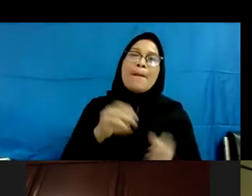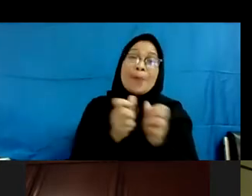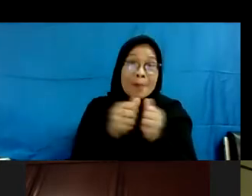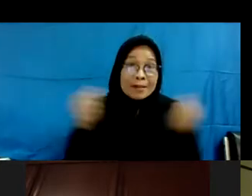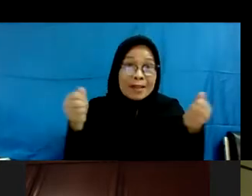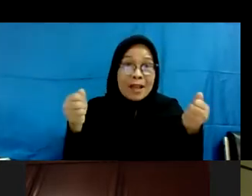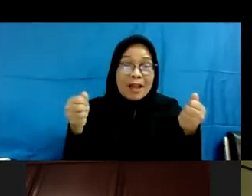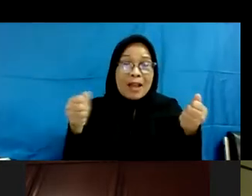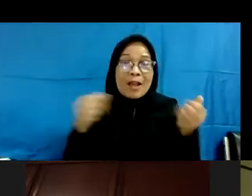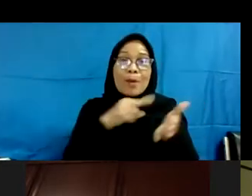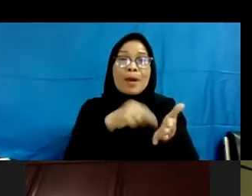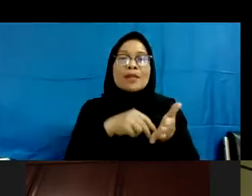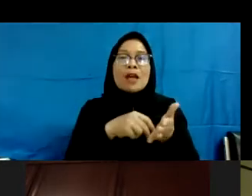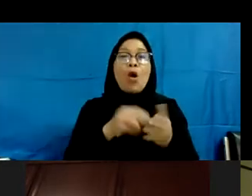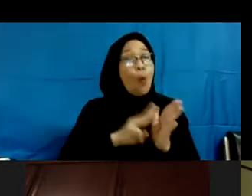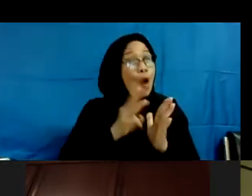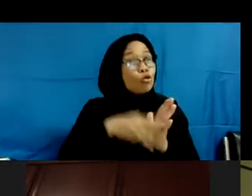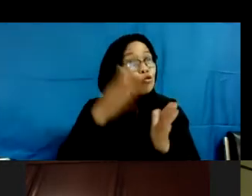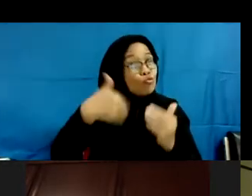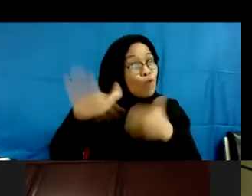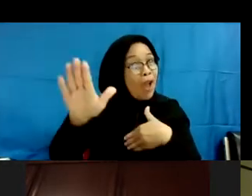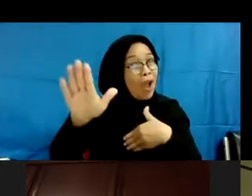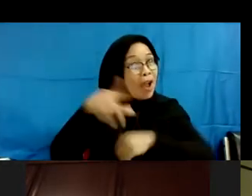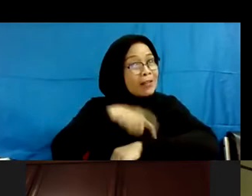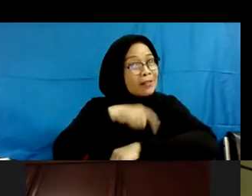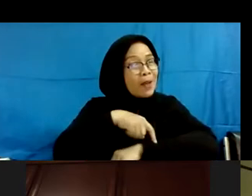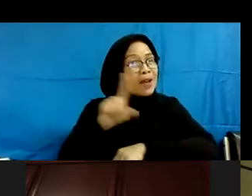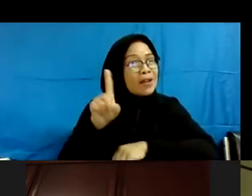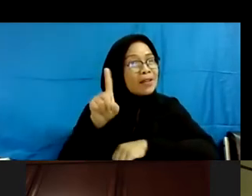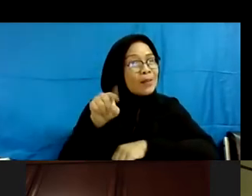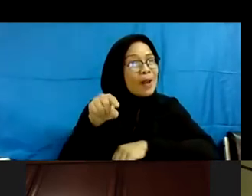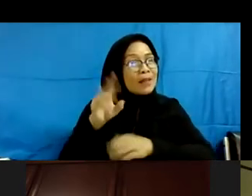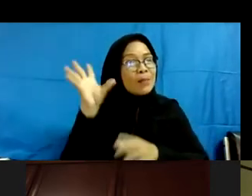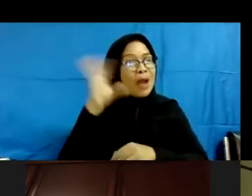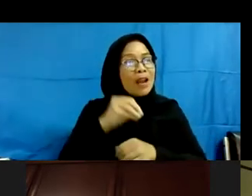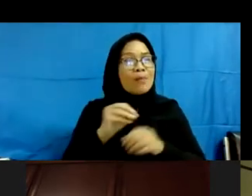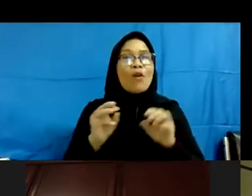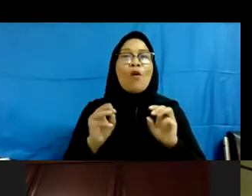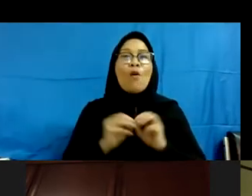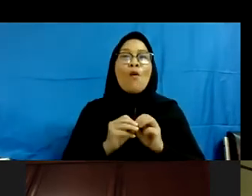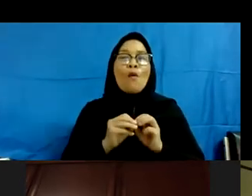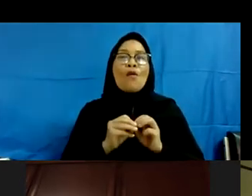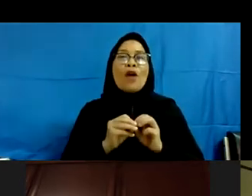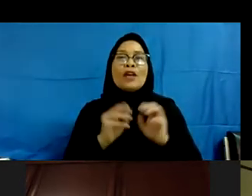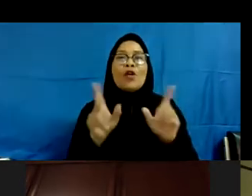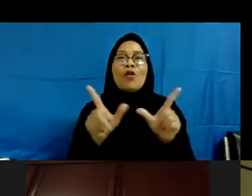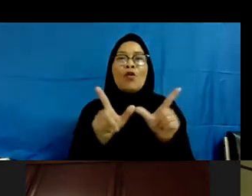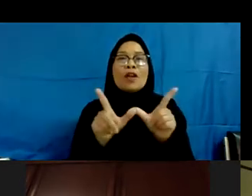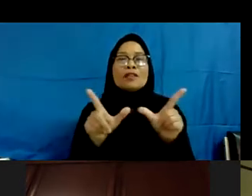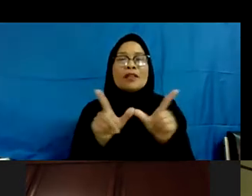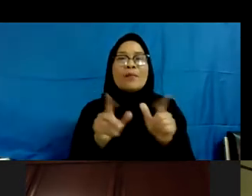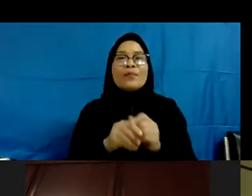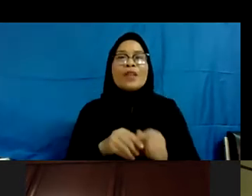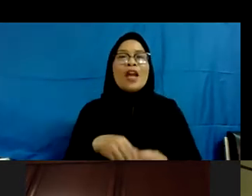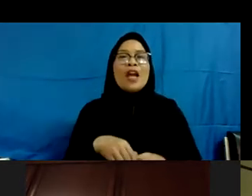waktu dia pulang hari itu jam 11 malam dia WhatsApp saya, dia bilang, I've just read your message.